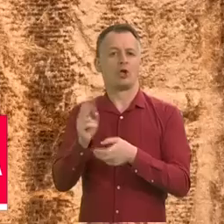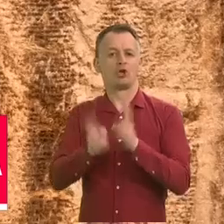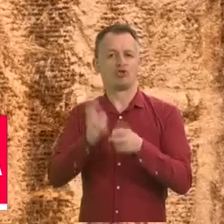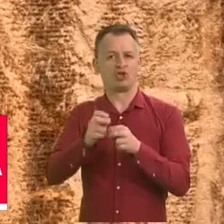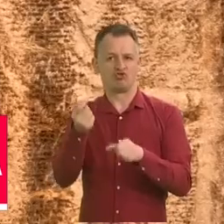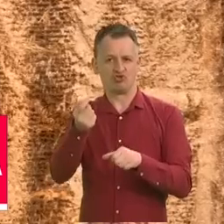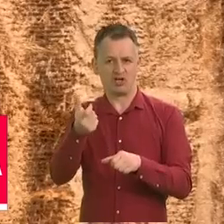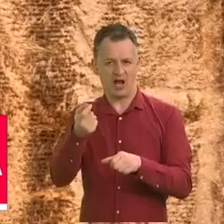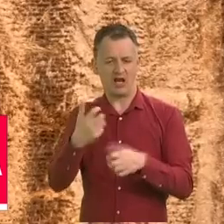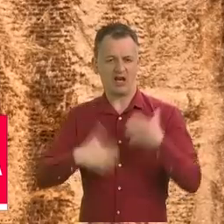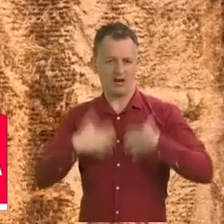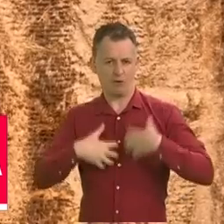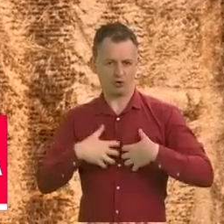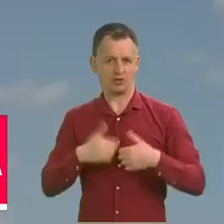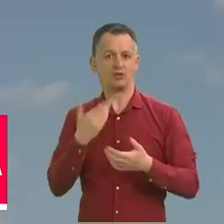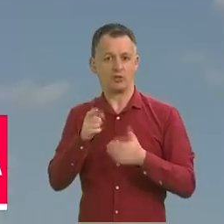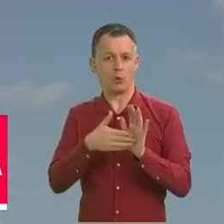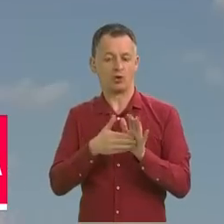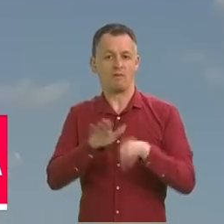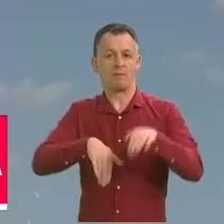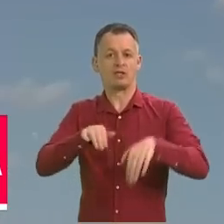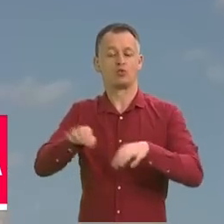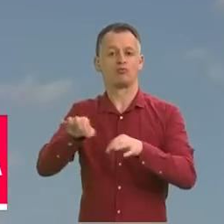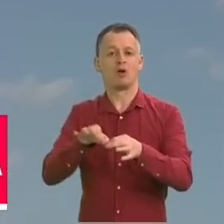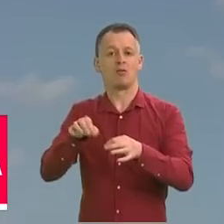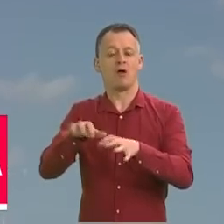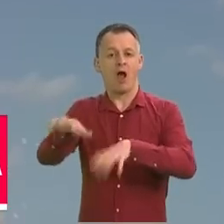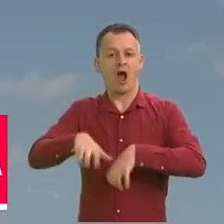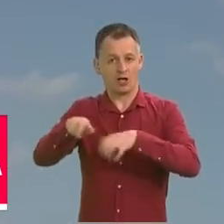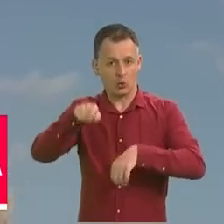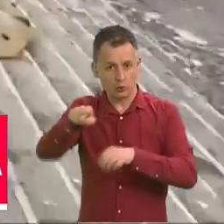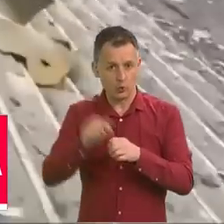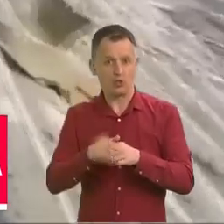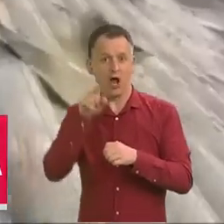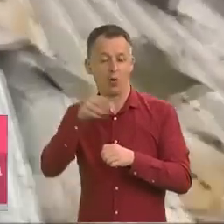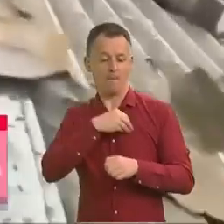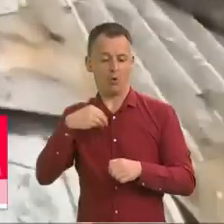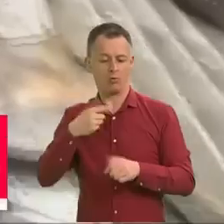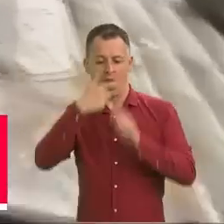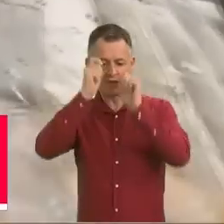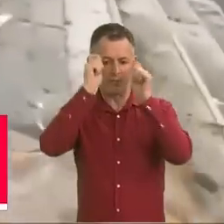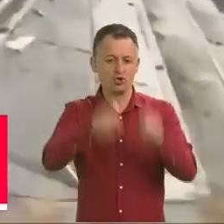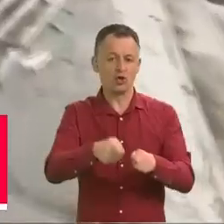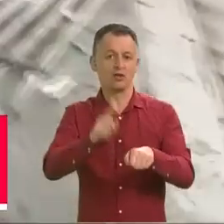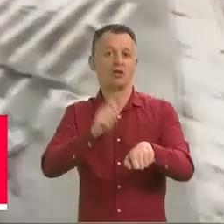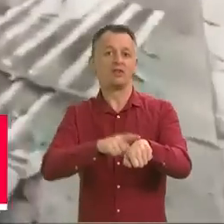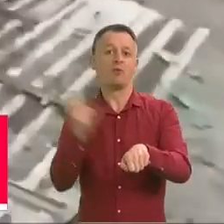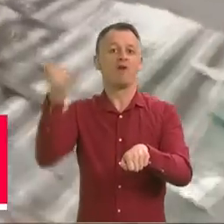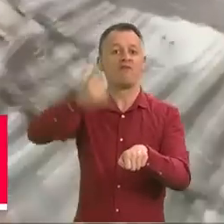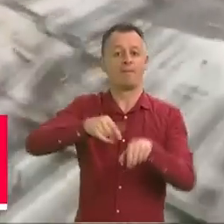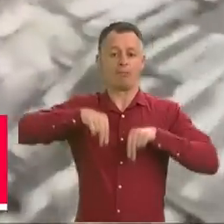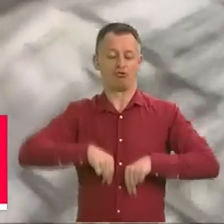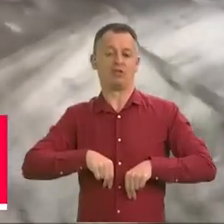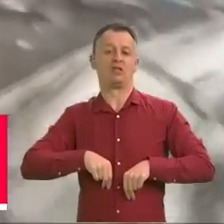internă. În acest context, ministrul polonez al agriculturii a demisionat chiar în ziua vizitei lui Zelenski. Pe front, rușii își concentrează bombardamentele în